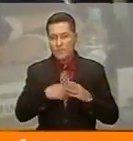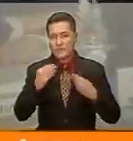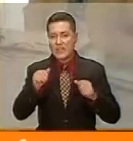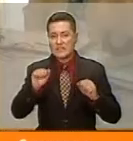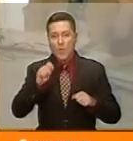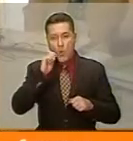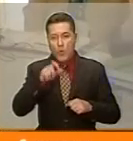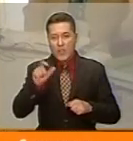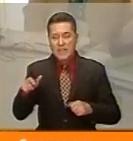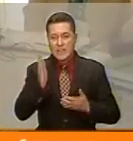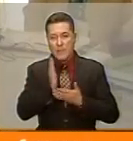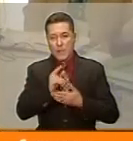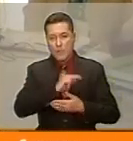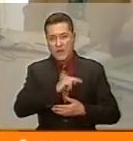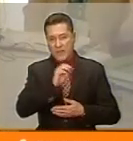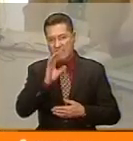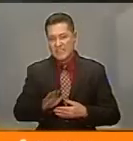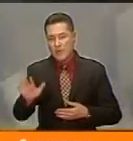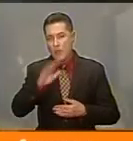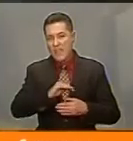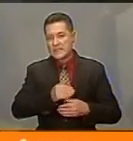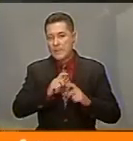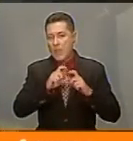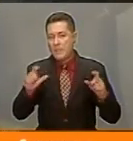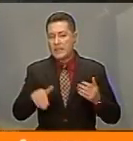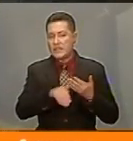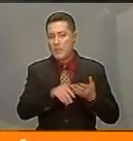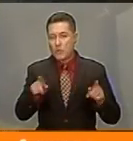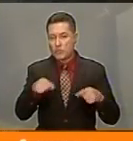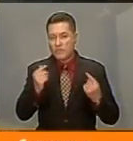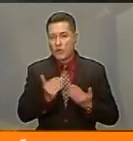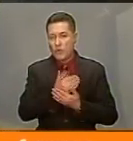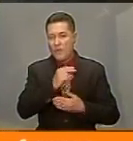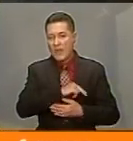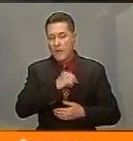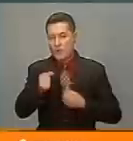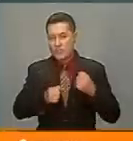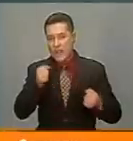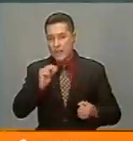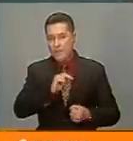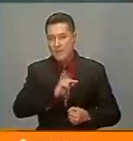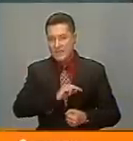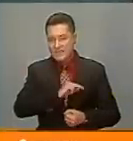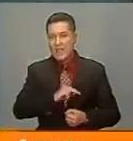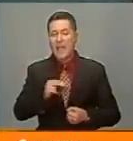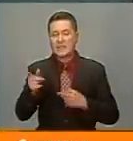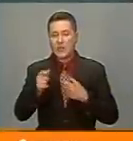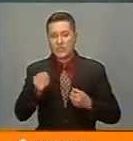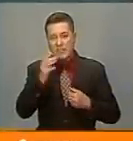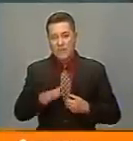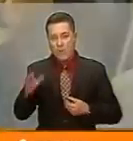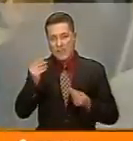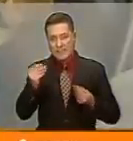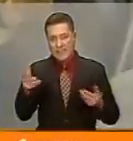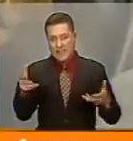напряму співпрацювати з європейськими компаніями і допоможе створити нові робочі місця і залучити європейські інвестиції.